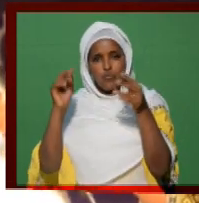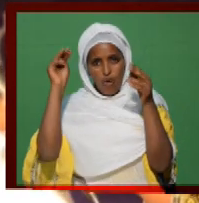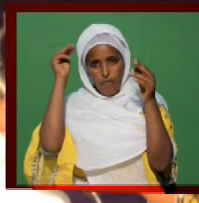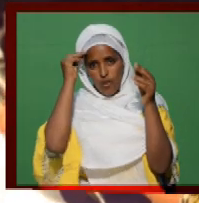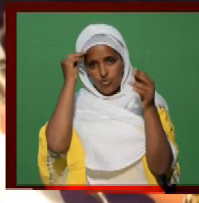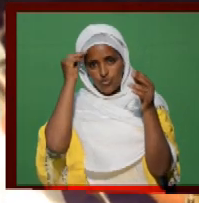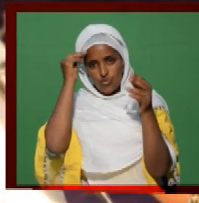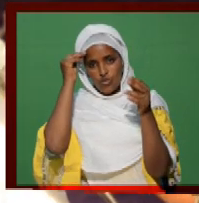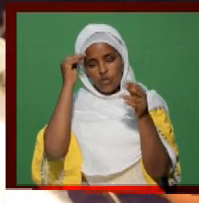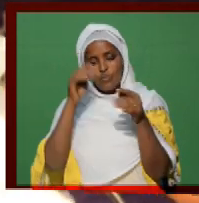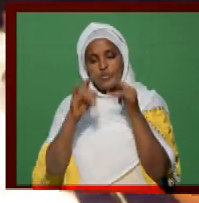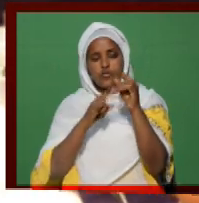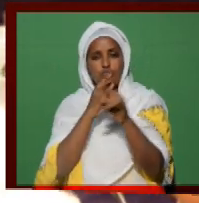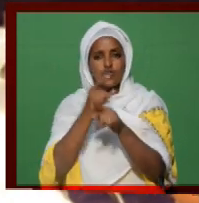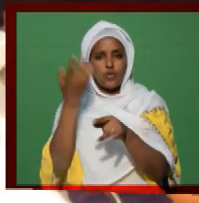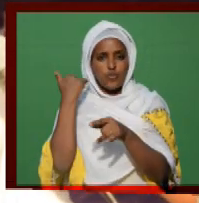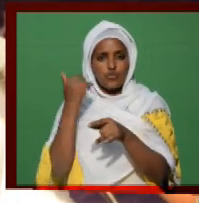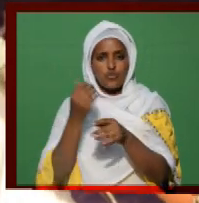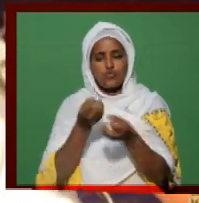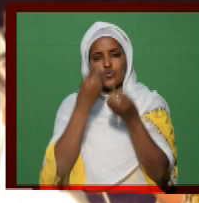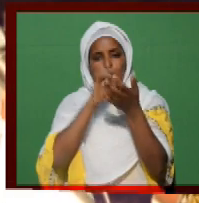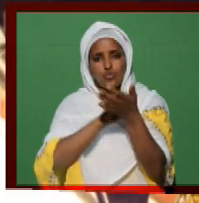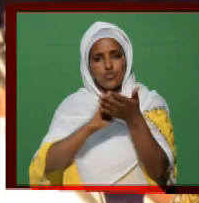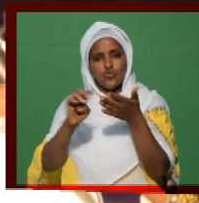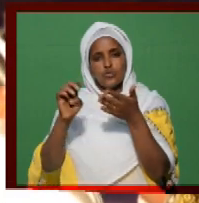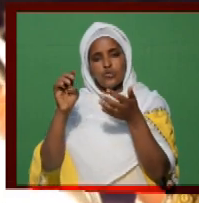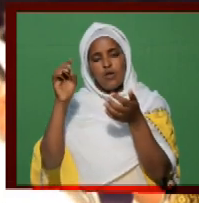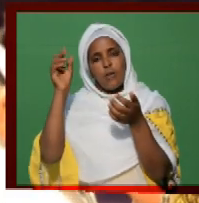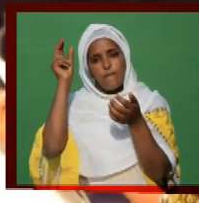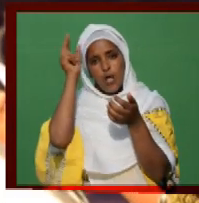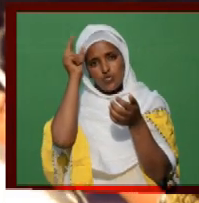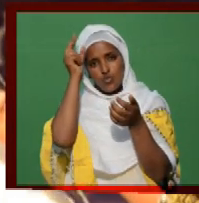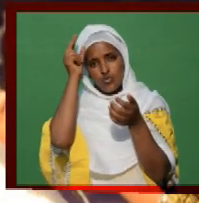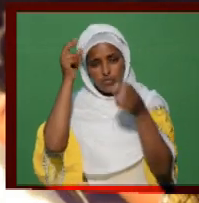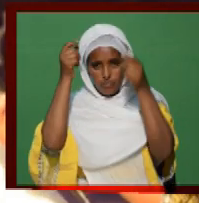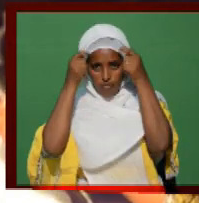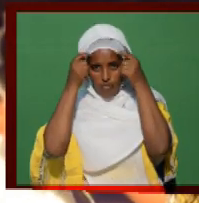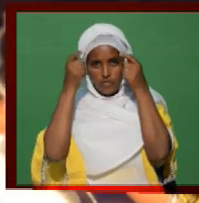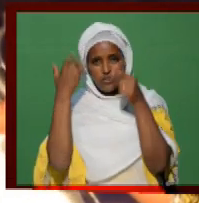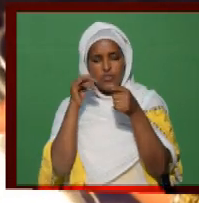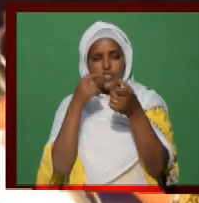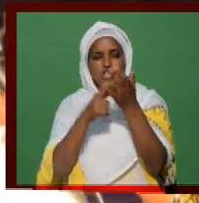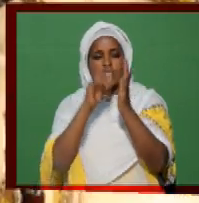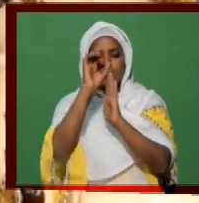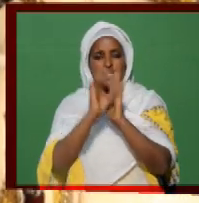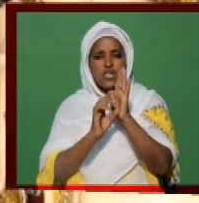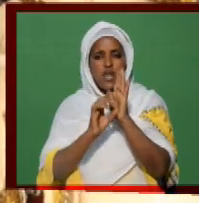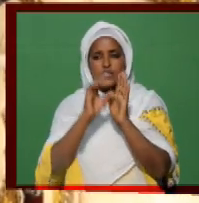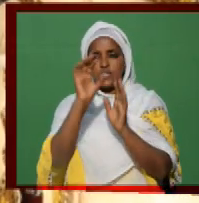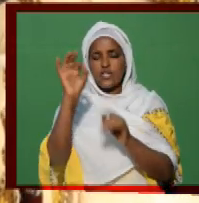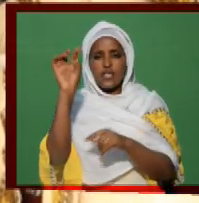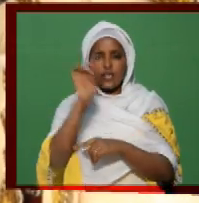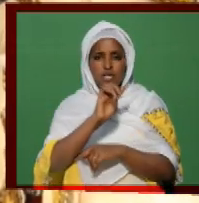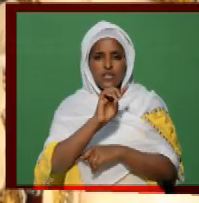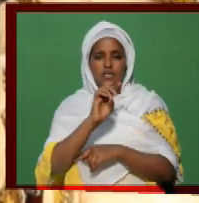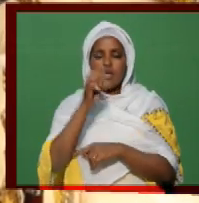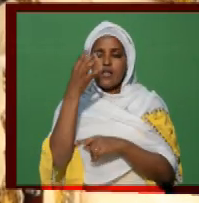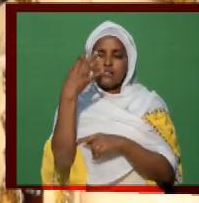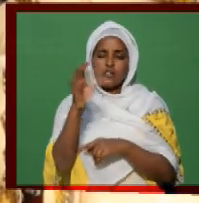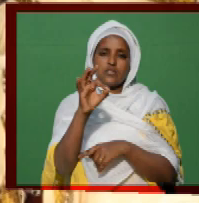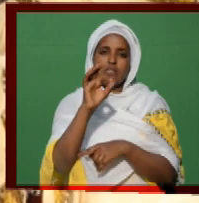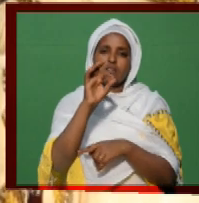ከቅዱስ ፓትርያርኩ በዘመኑ የነበሩት ፓትርያርክም ብፁዕ ቅዱስ አቡነ ባስልዮስ ይባላሉ እና ህዳር 9 ቀን